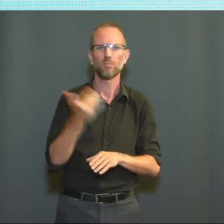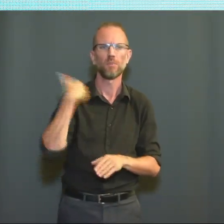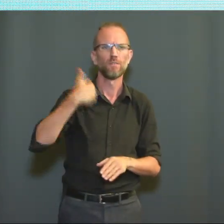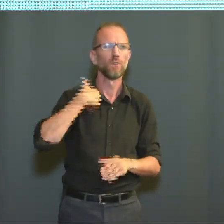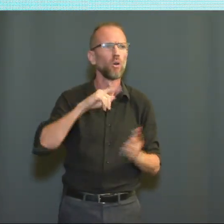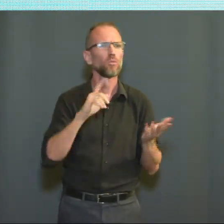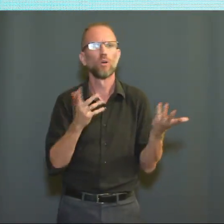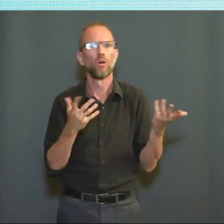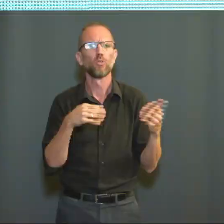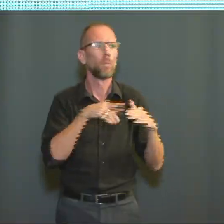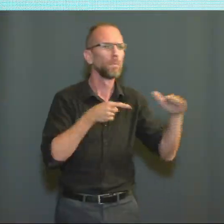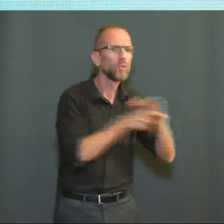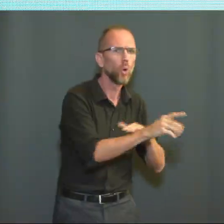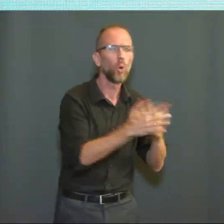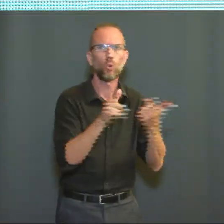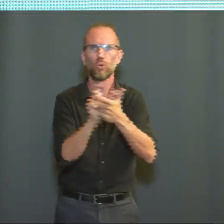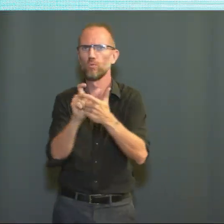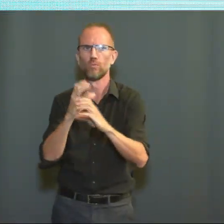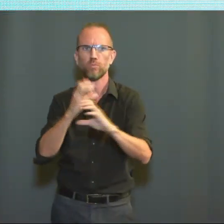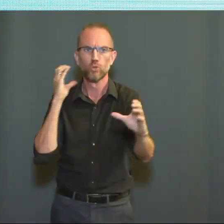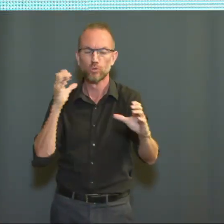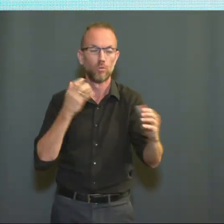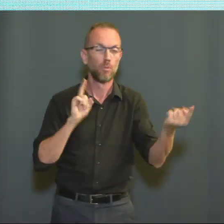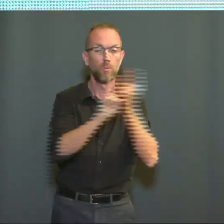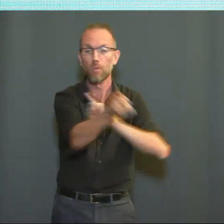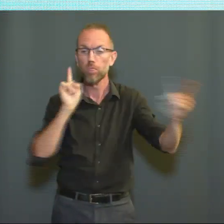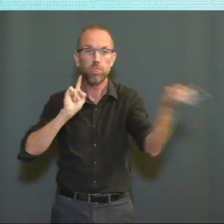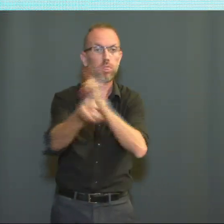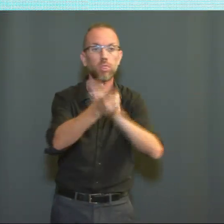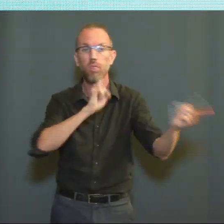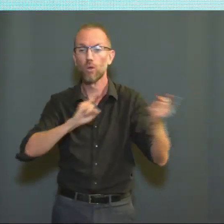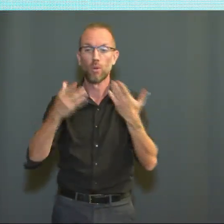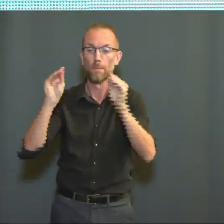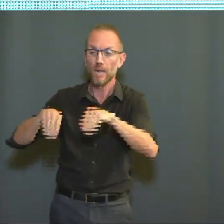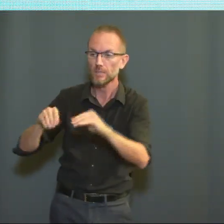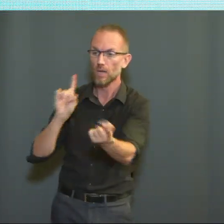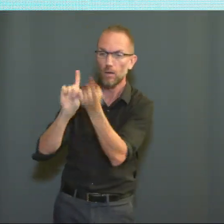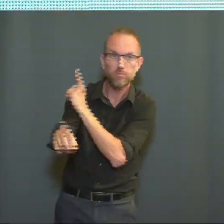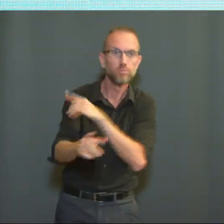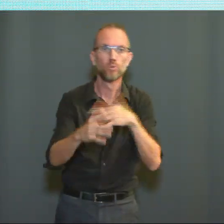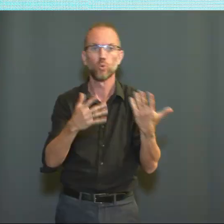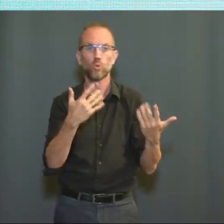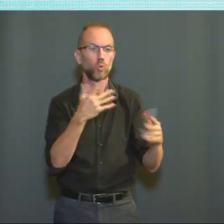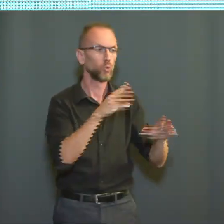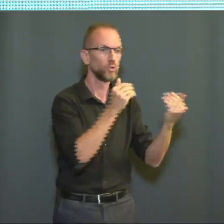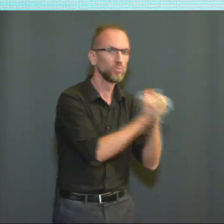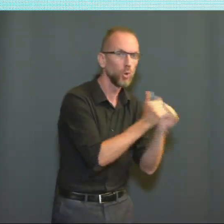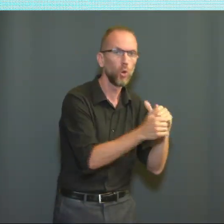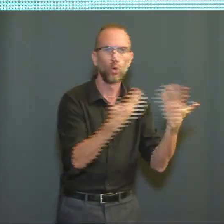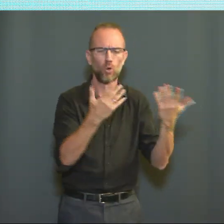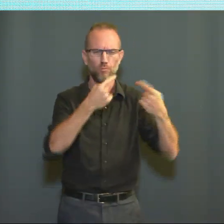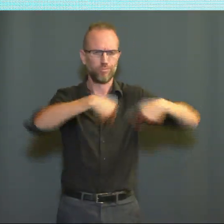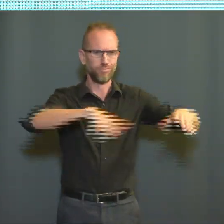exemple, ou dans un supermarché, ou lors d'un événement culturel ou sportif. De cette façon, vous